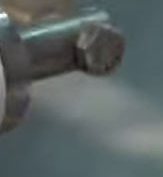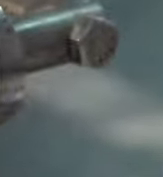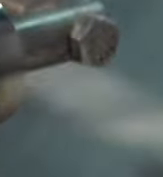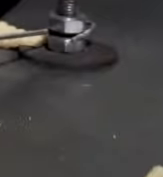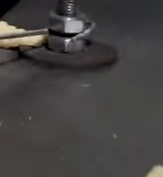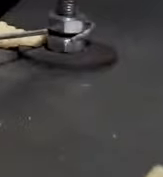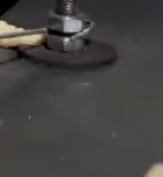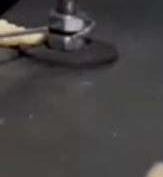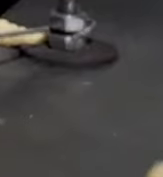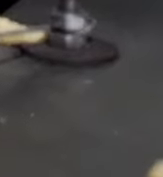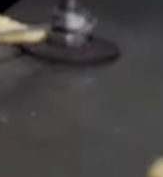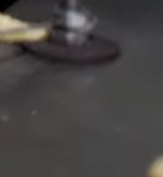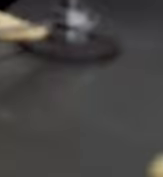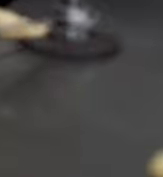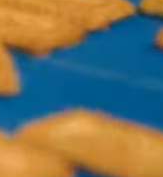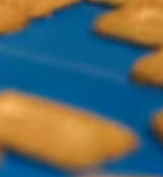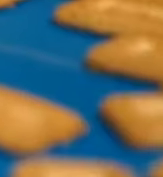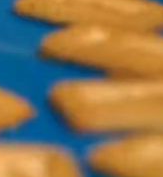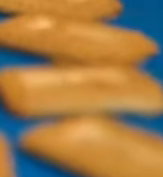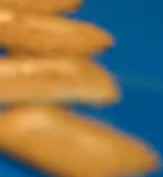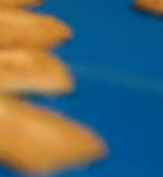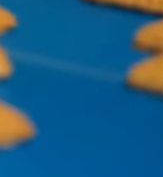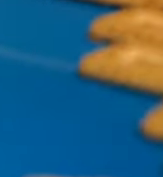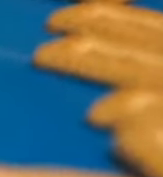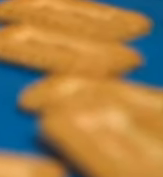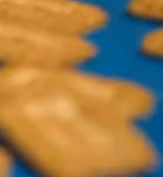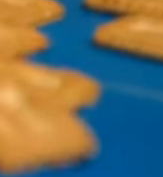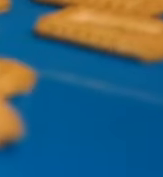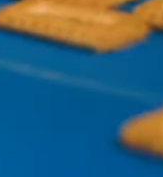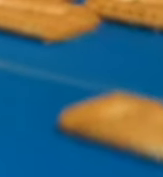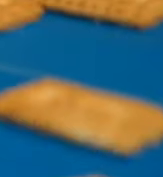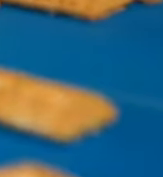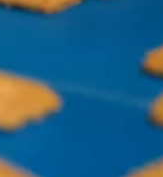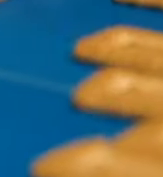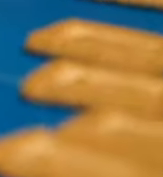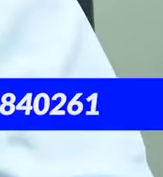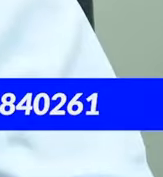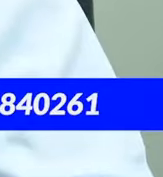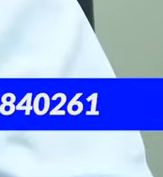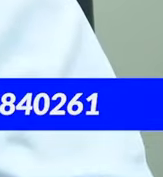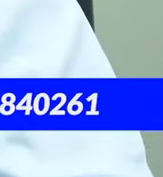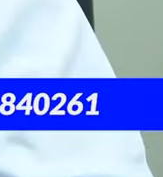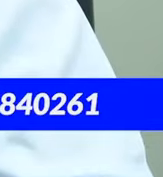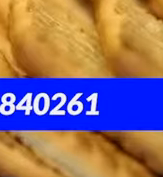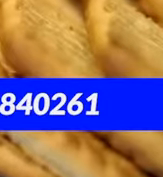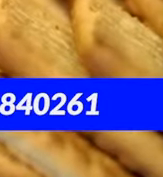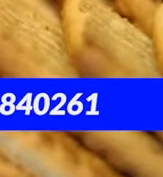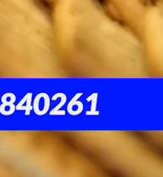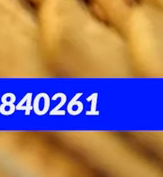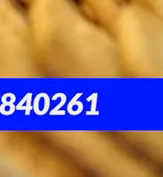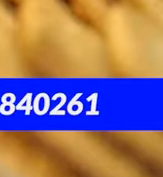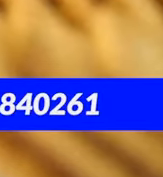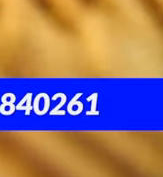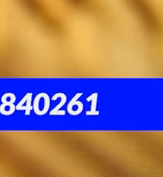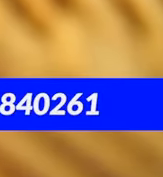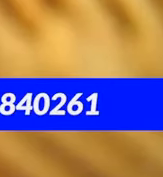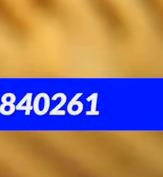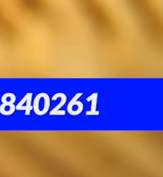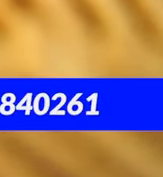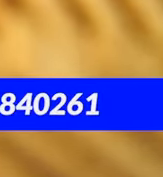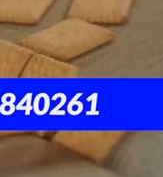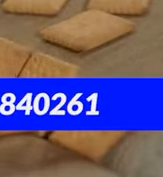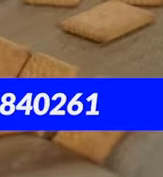imeviweka. Uzalishaji bidhaa zetu umezingatia kanuni bora za uzalishaji na afya. Inatufanya tuwe